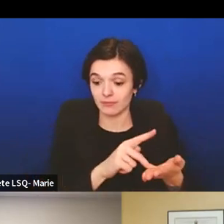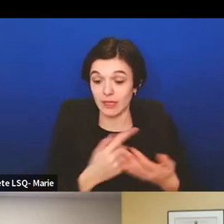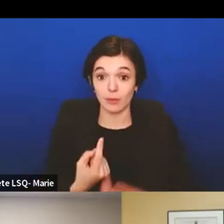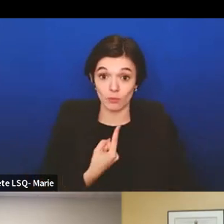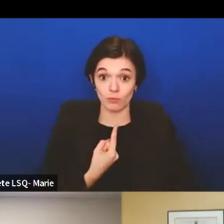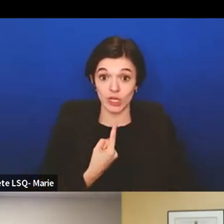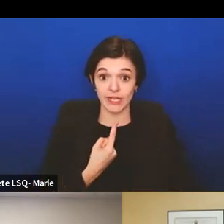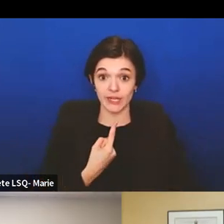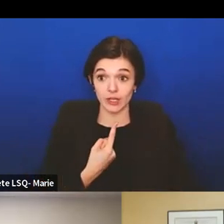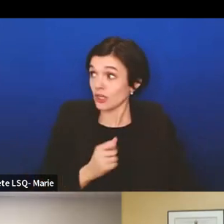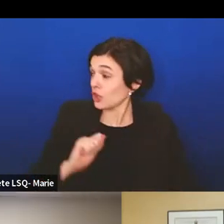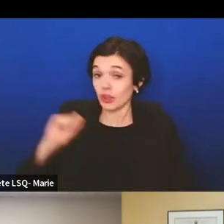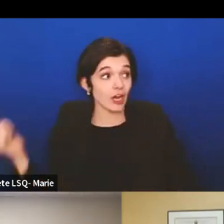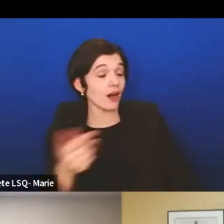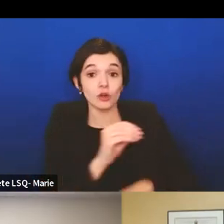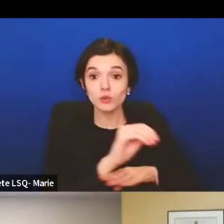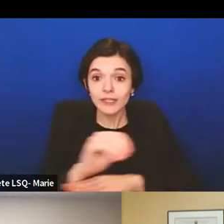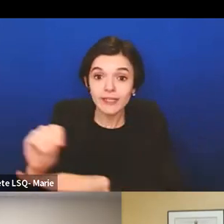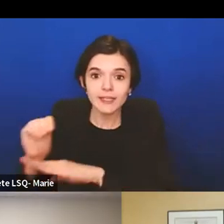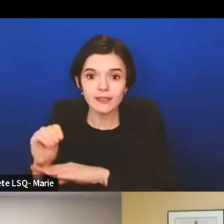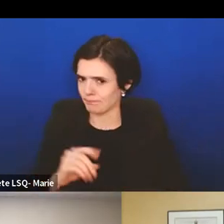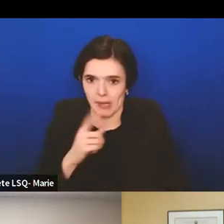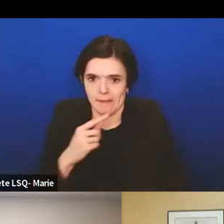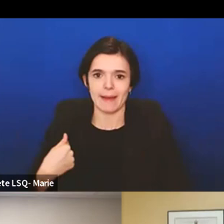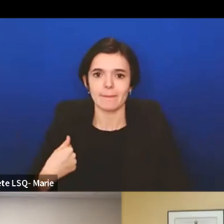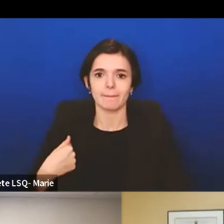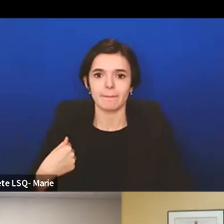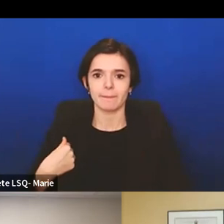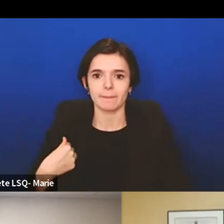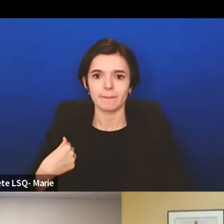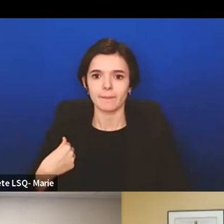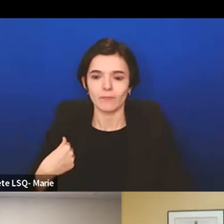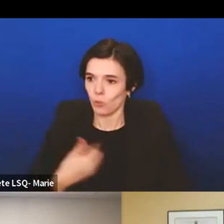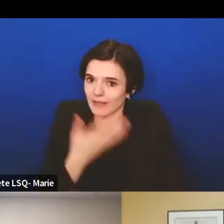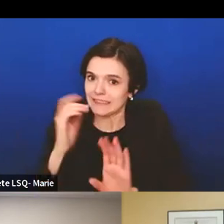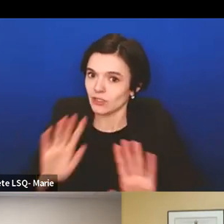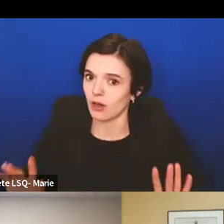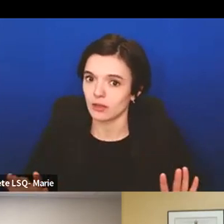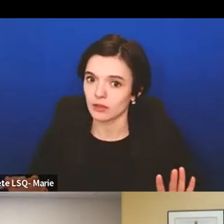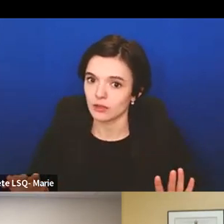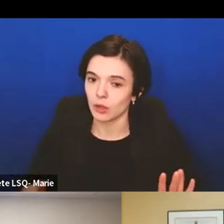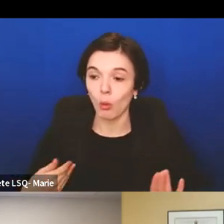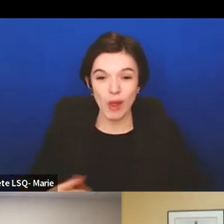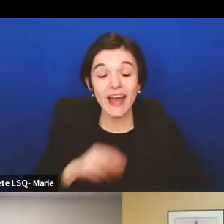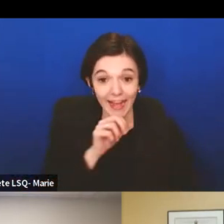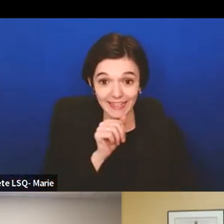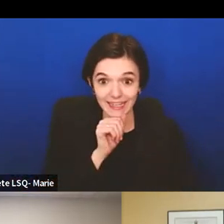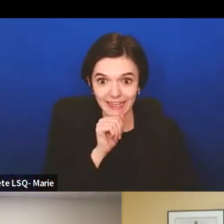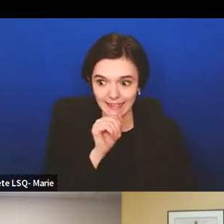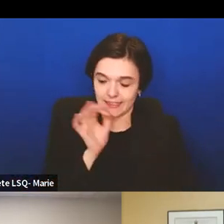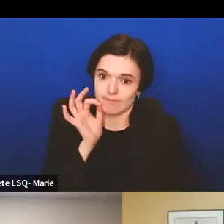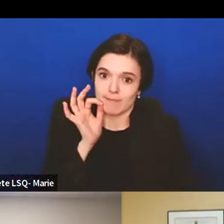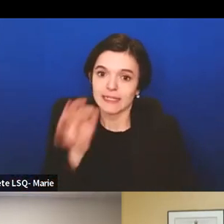aînés. Ça, il faut oublier ça. Parce que les aînés, c'est des êtres particuliers. Il faut les